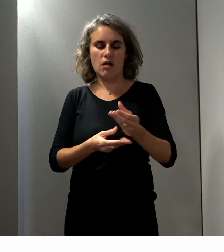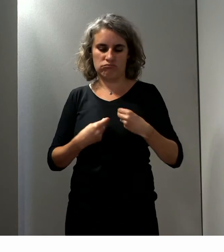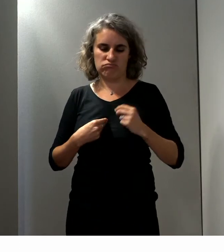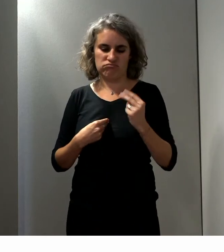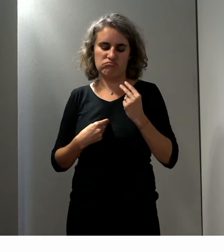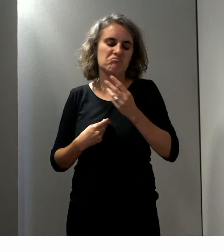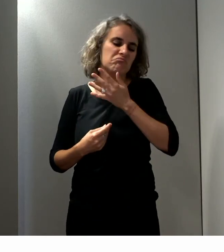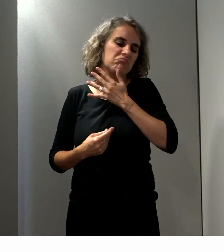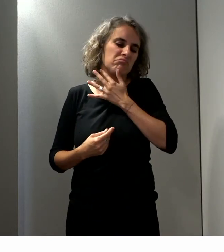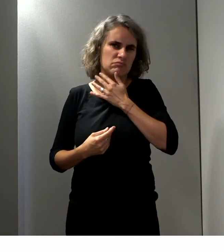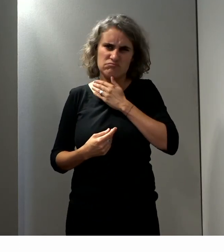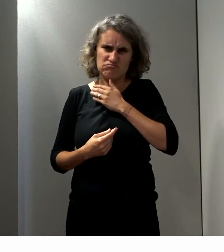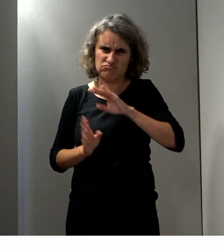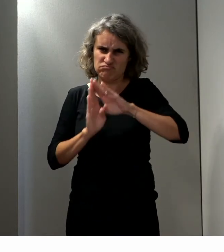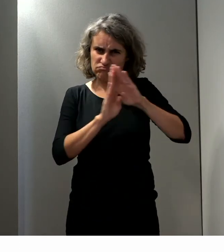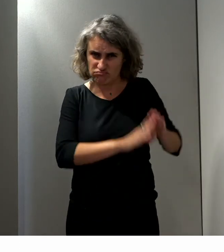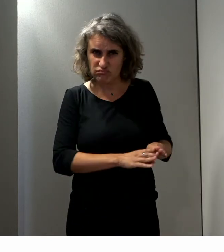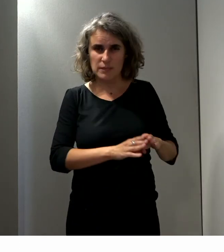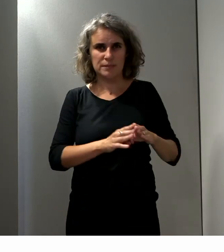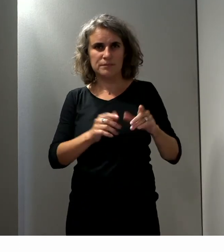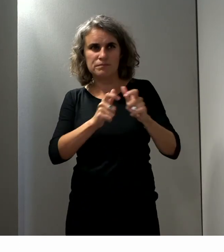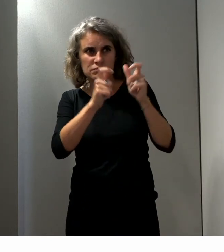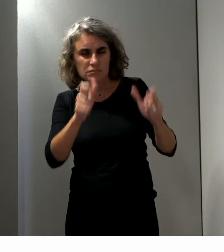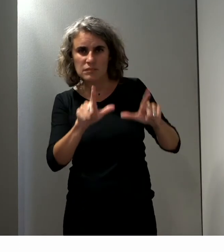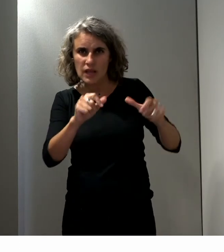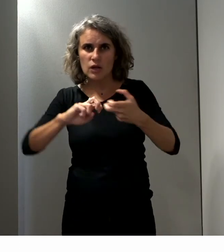soit un frein. Il y a des structures qui existent